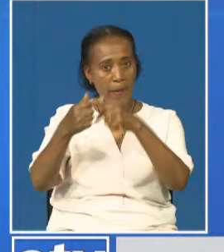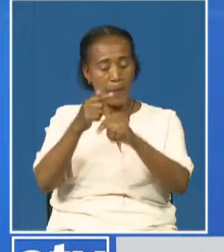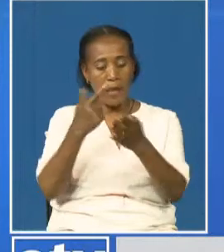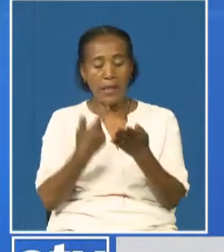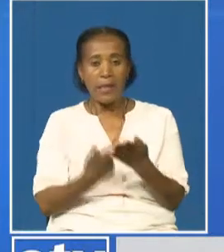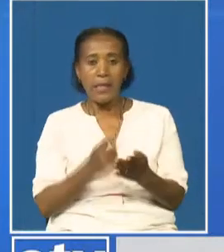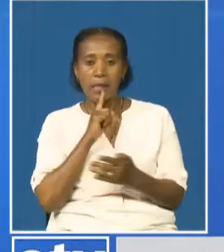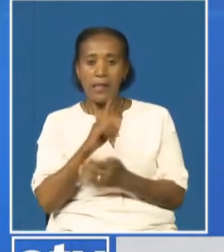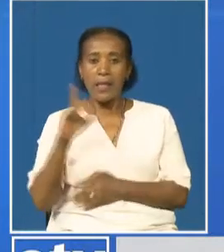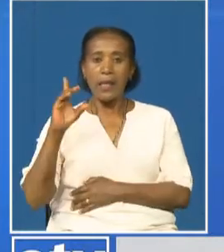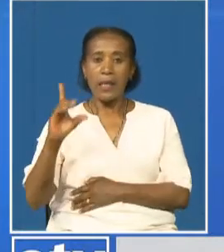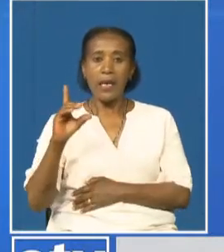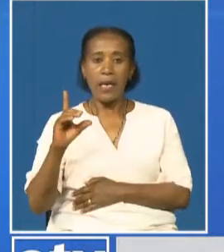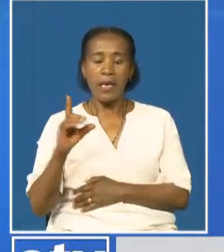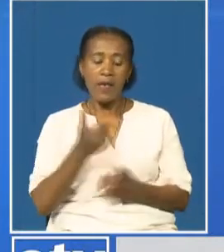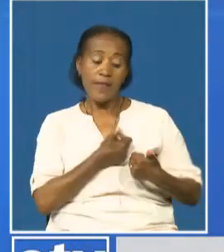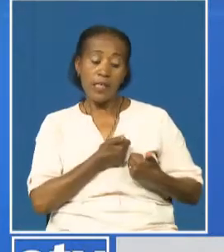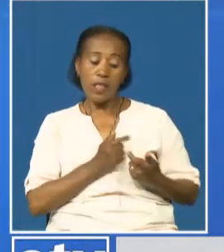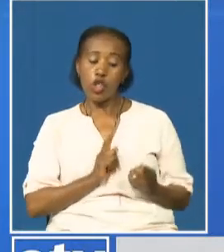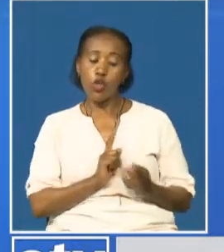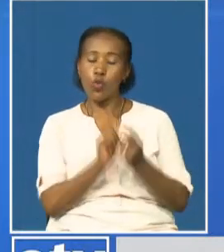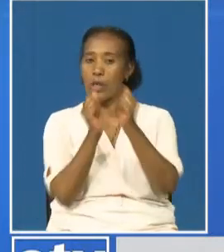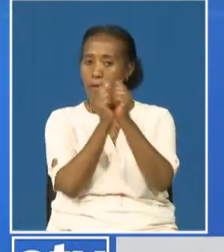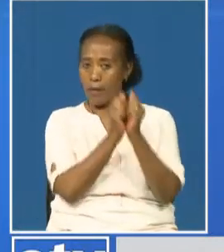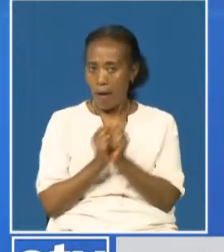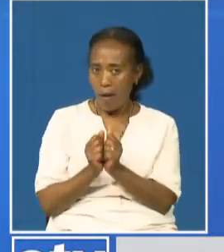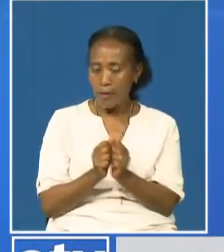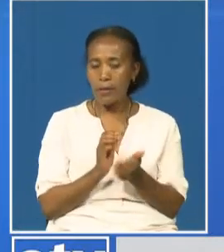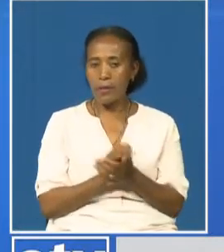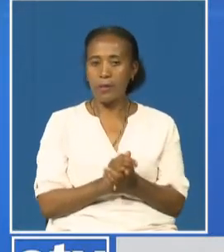ከዚህ ከፍቅር ግንኙነት ጋር